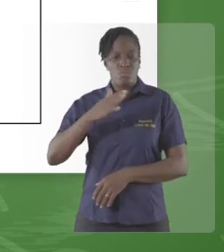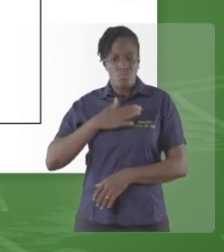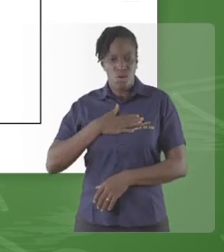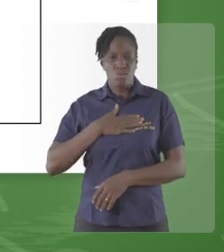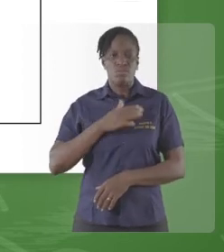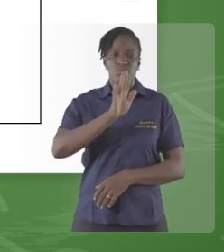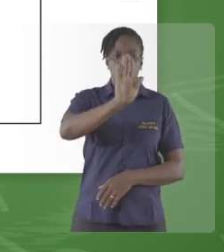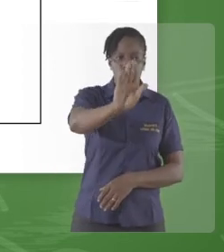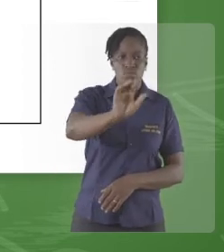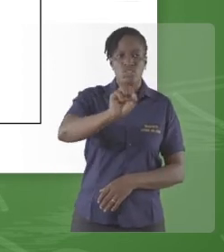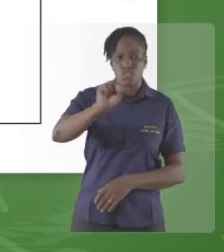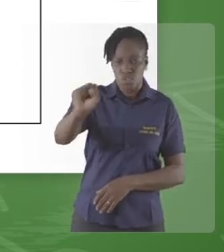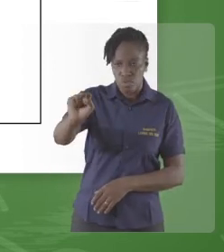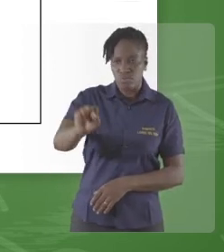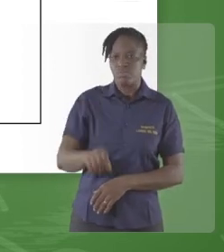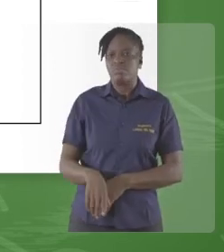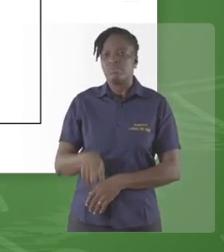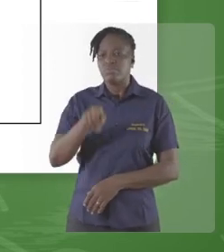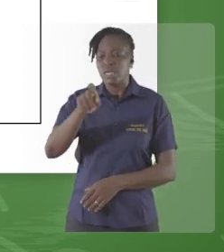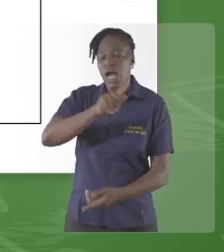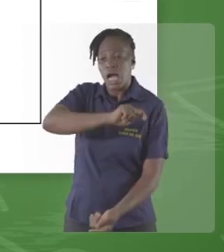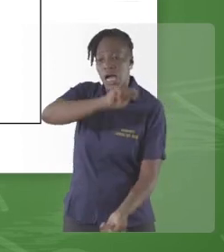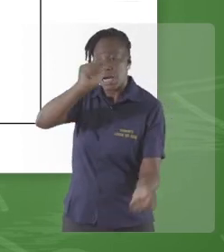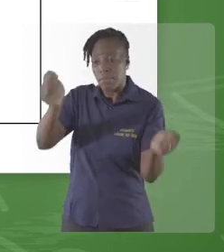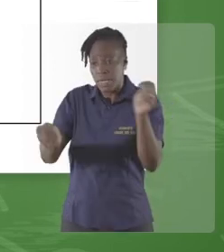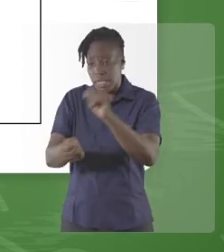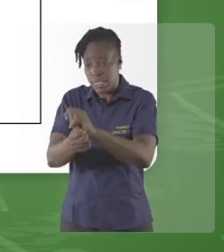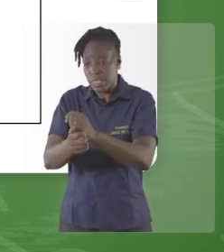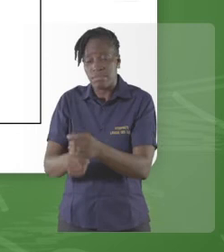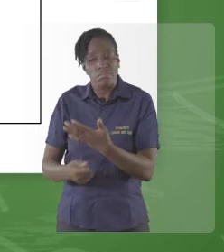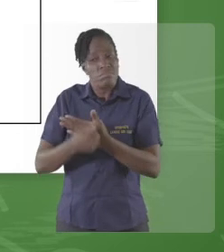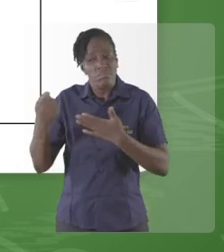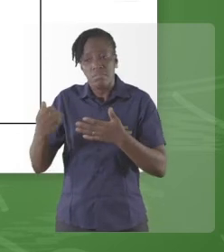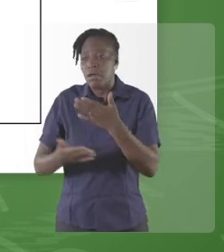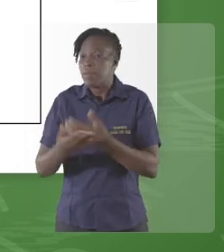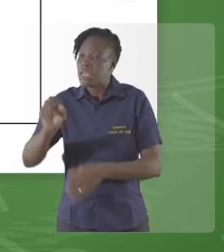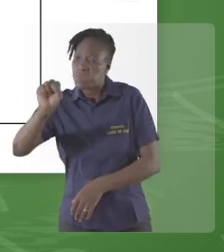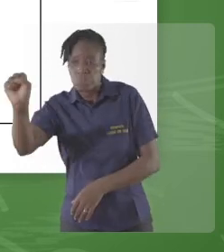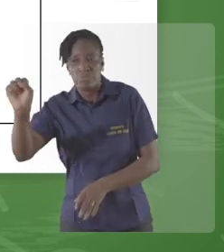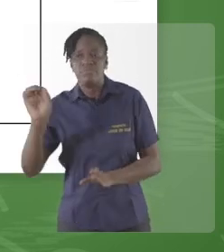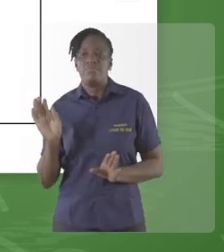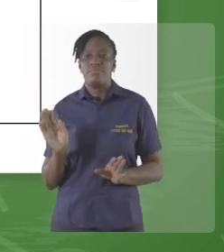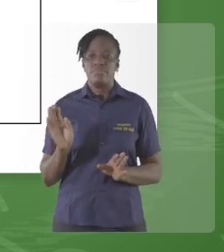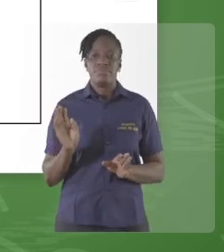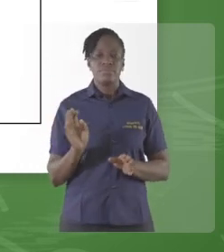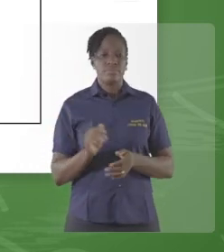les adjectifs possessifs mon, ton, son qui sont remplacés tout simplement par son.